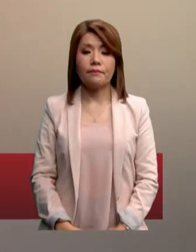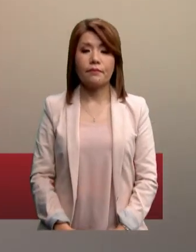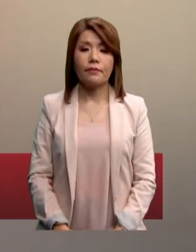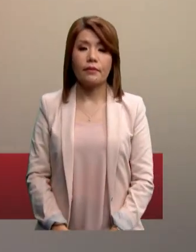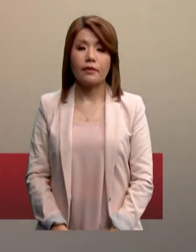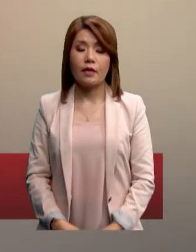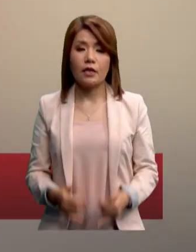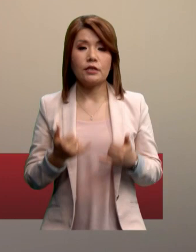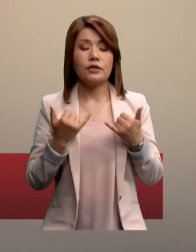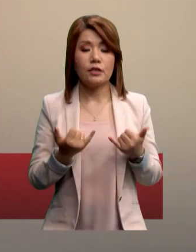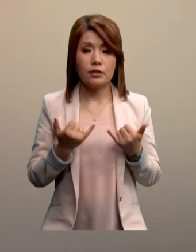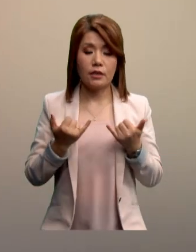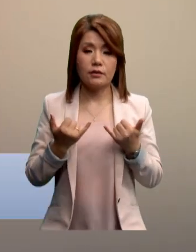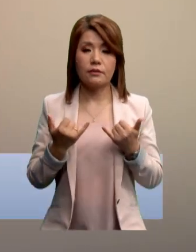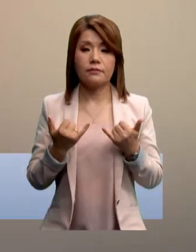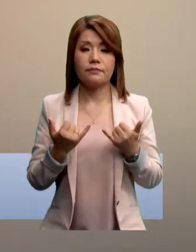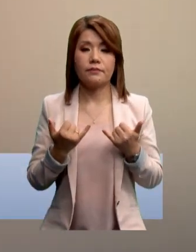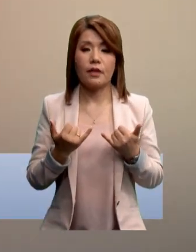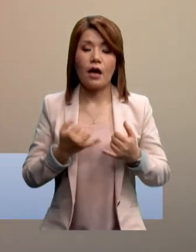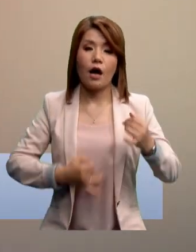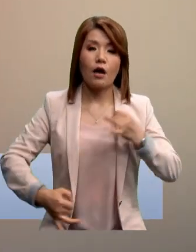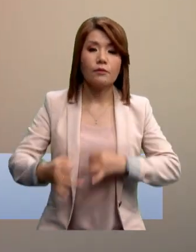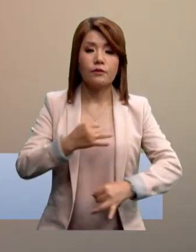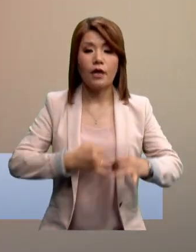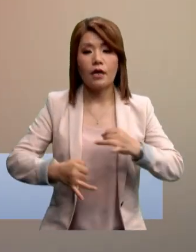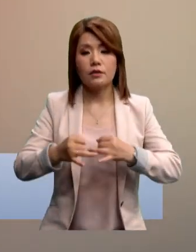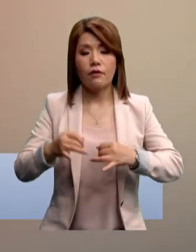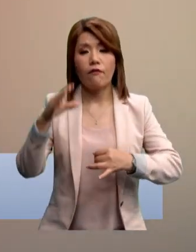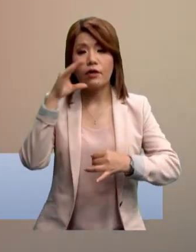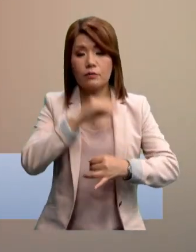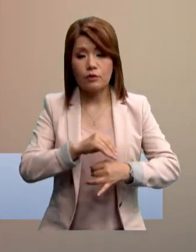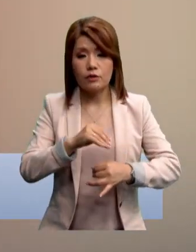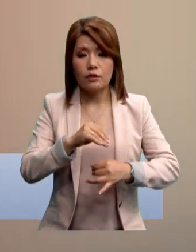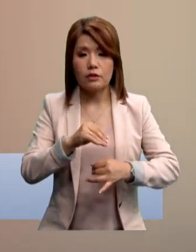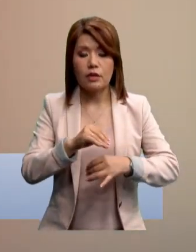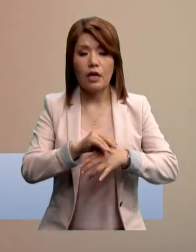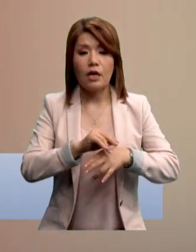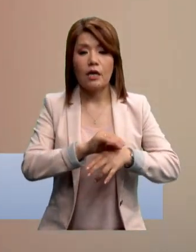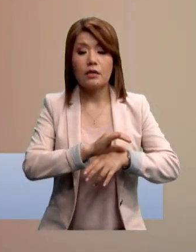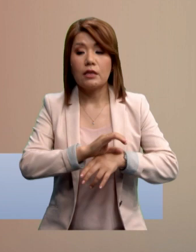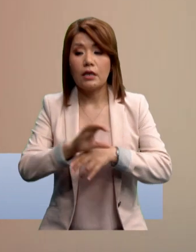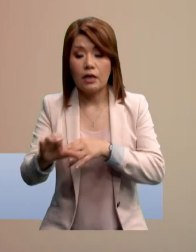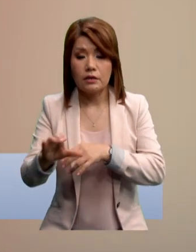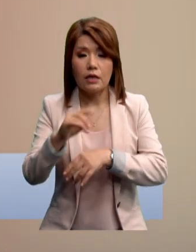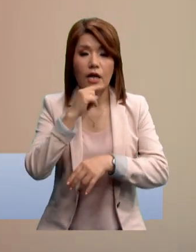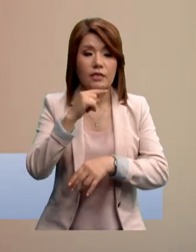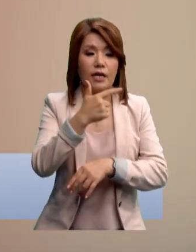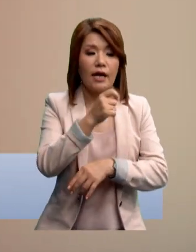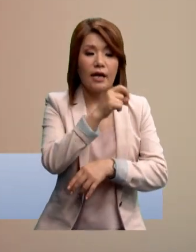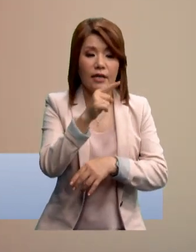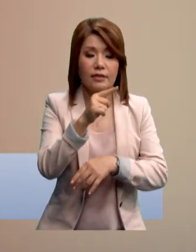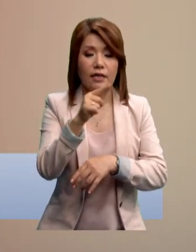В настоящее время обсуждается возможность транзита российского газа в